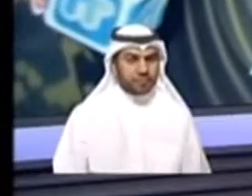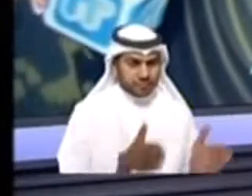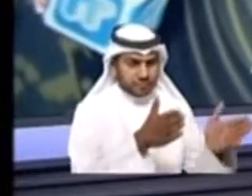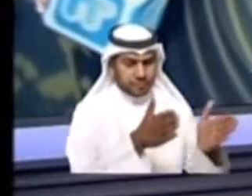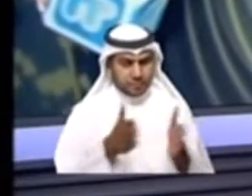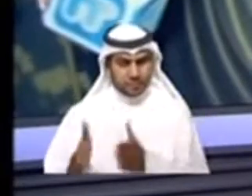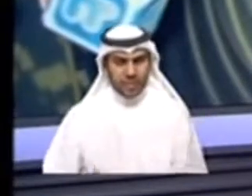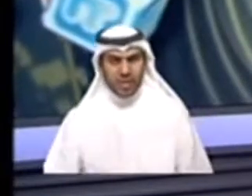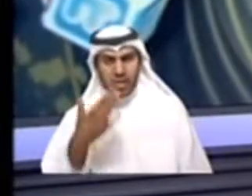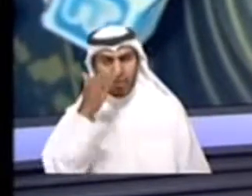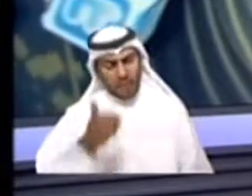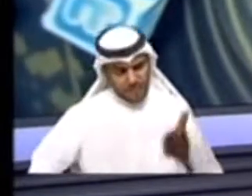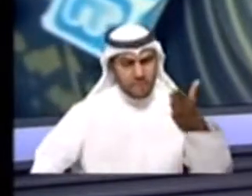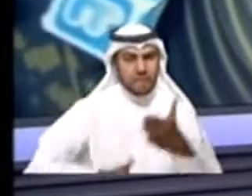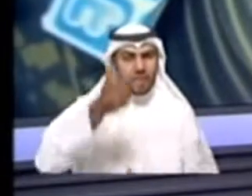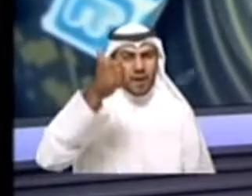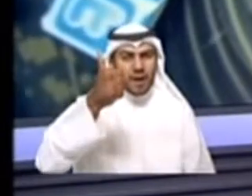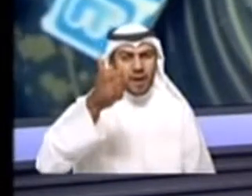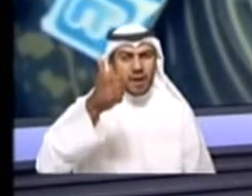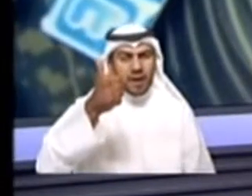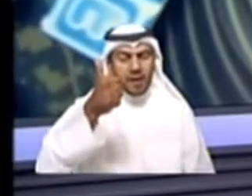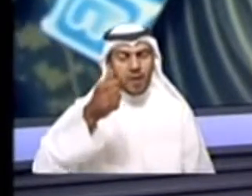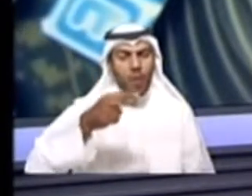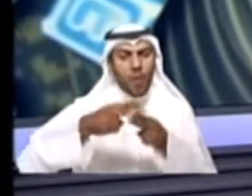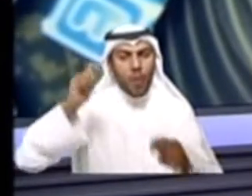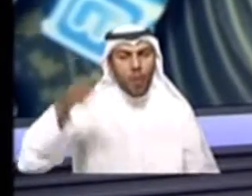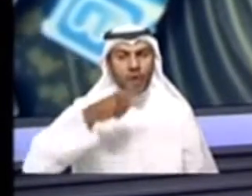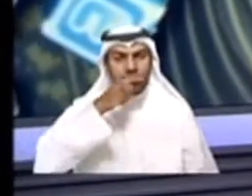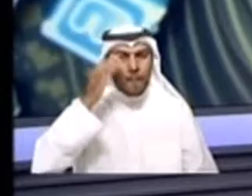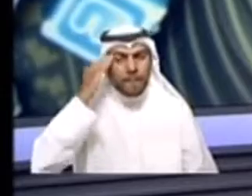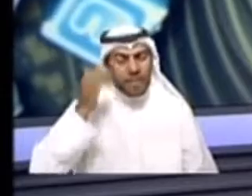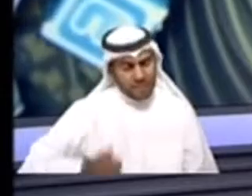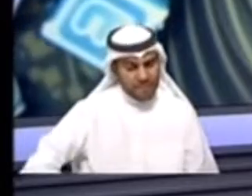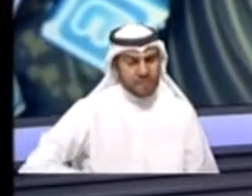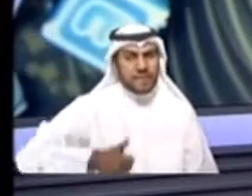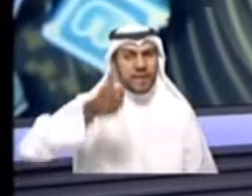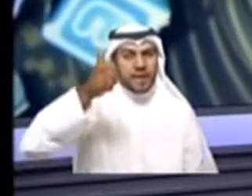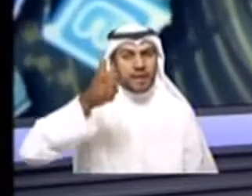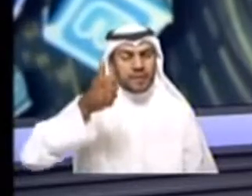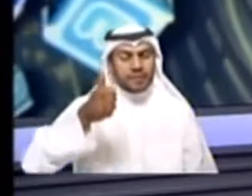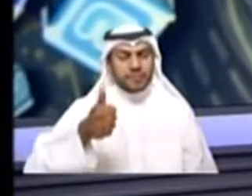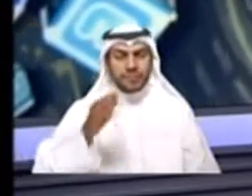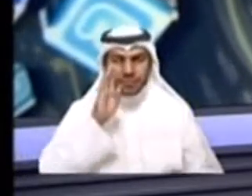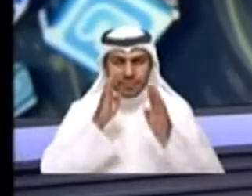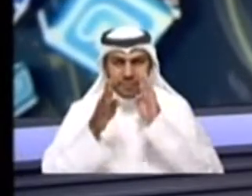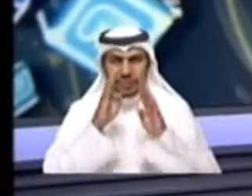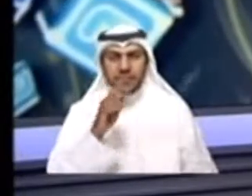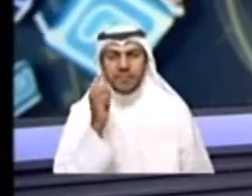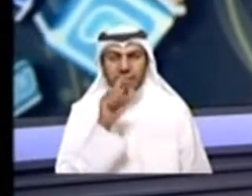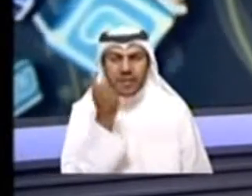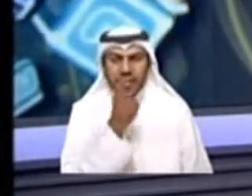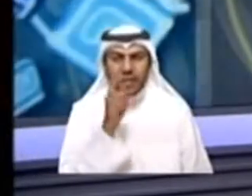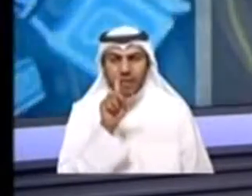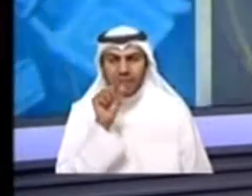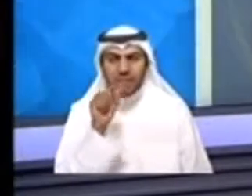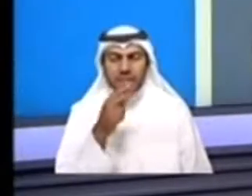إنجاز شبابي مميز حققته طالبة كويتية في إحدى الدول الأوروبية. مستخدمو وسائل التواصل الاجتماعي تداولوا خبر